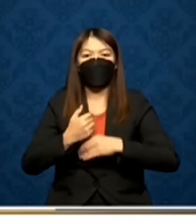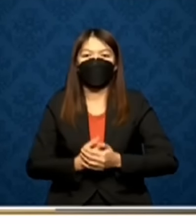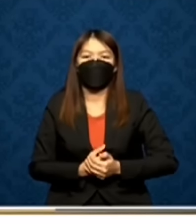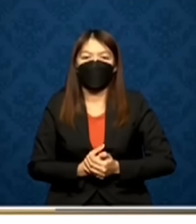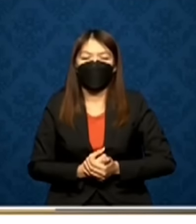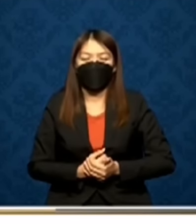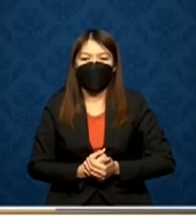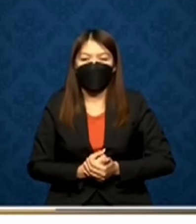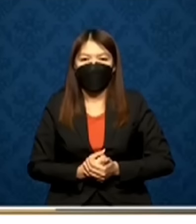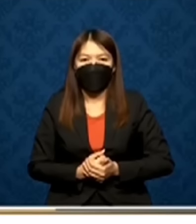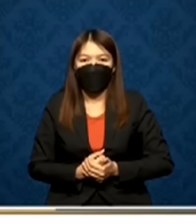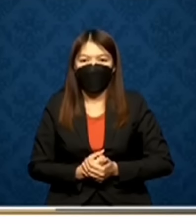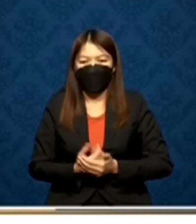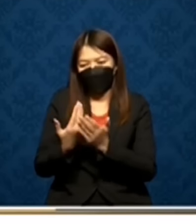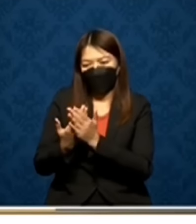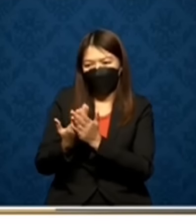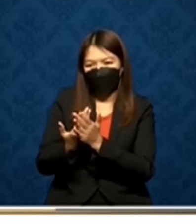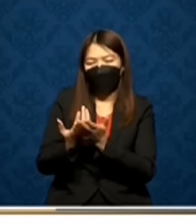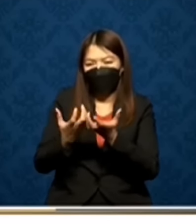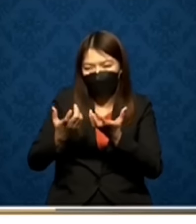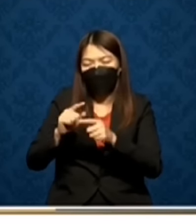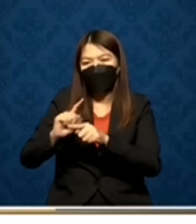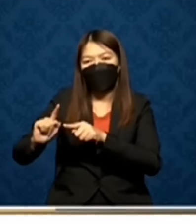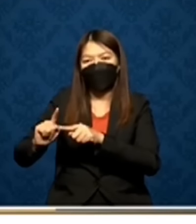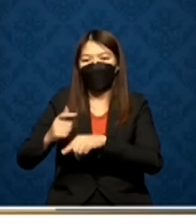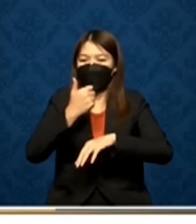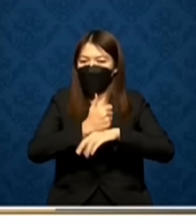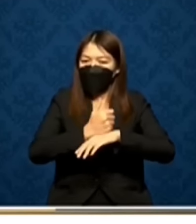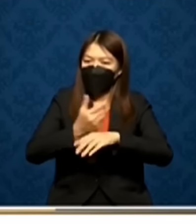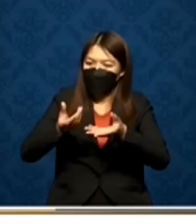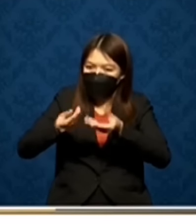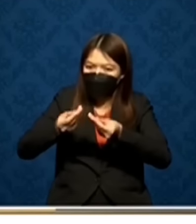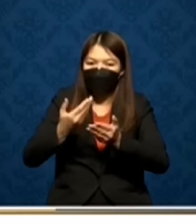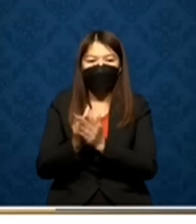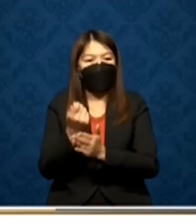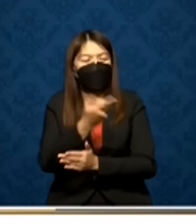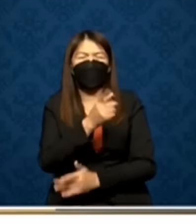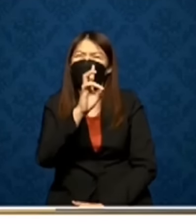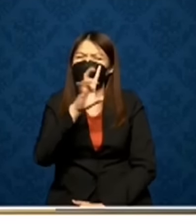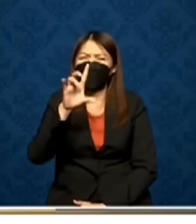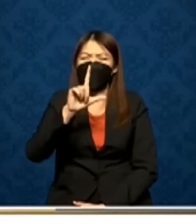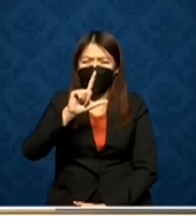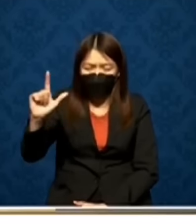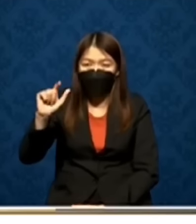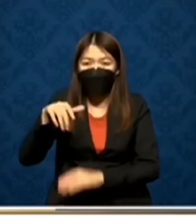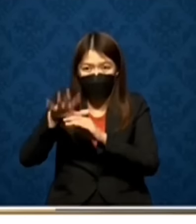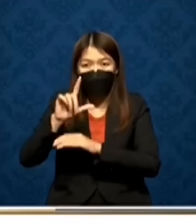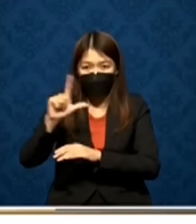ก็ไปเรียกทรัพย์สินให้อธิบดีกรมที่ดินและให้กรมที่ดินจ่ายอีก700ฟล้านในคำฟ้อง